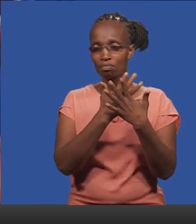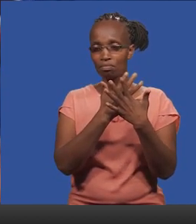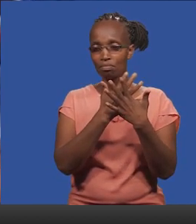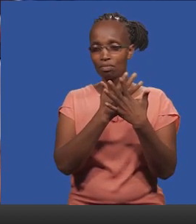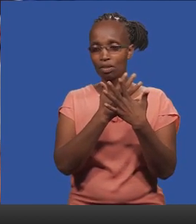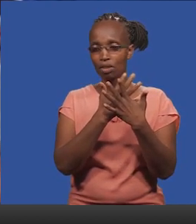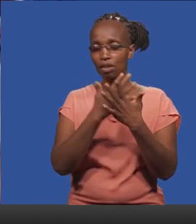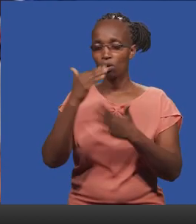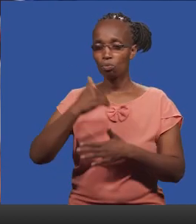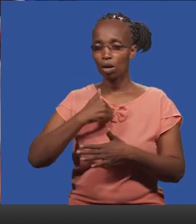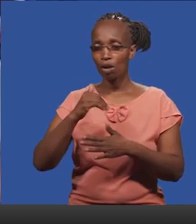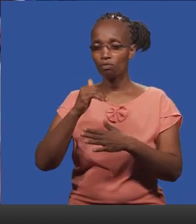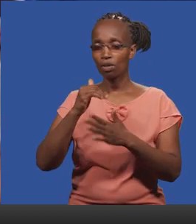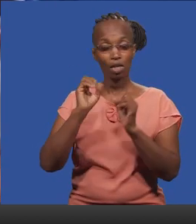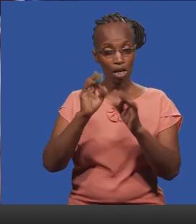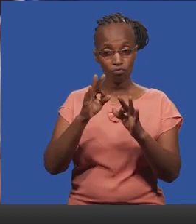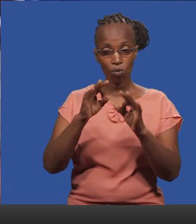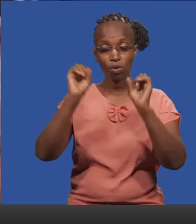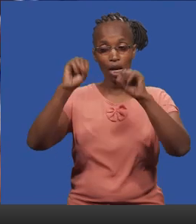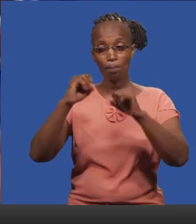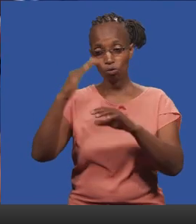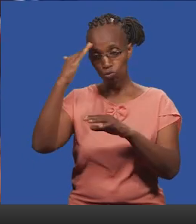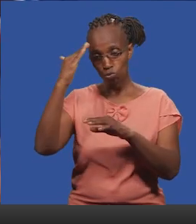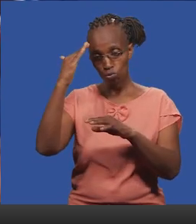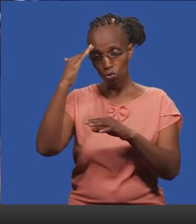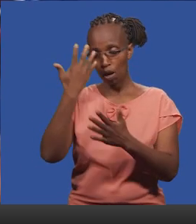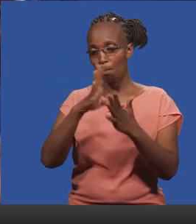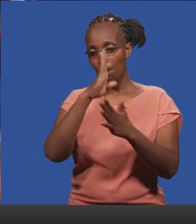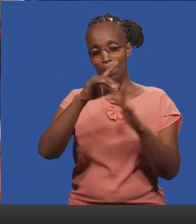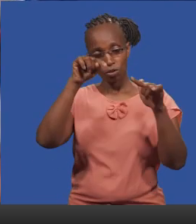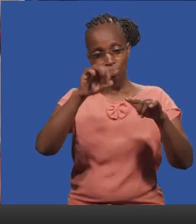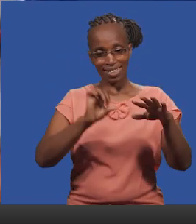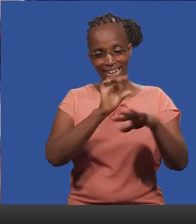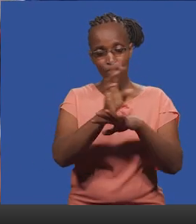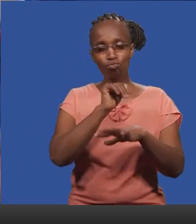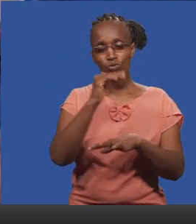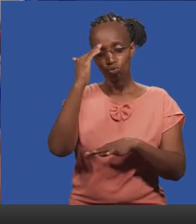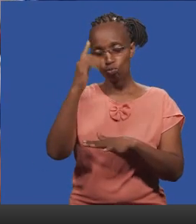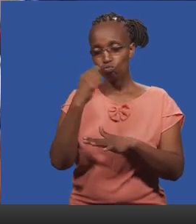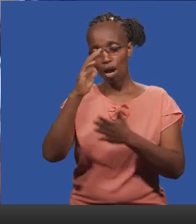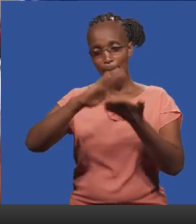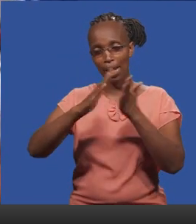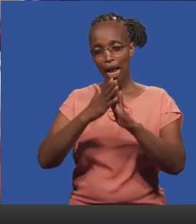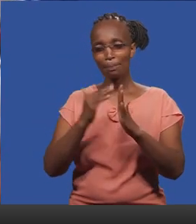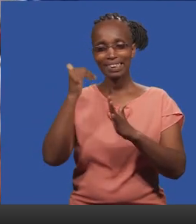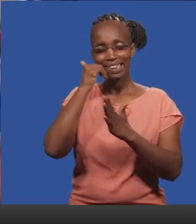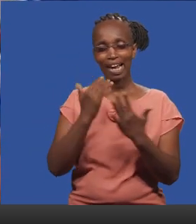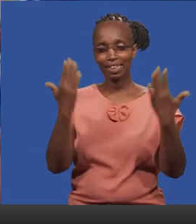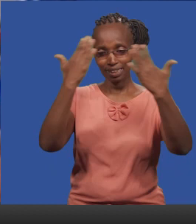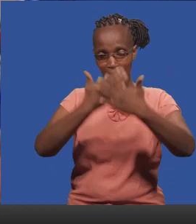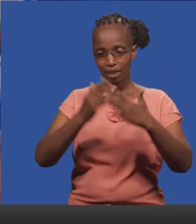Kwa hospitali tunatarajia tuna moja, lakini kama tukiweza kujua, unajua leo ni mapema, huwezi kujua ni nani pengine amegonjeka